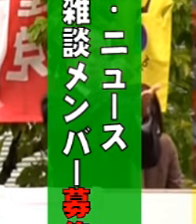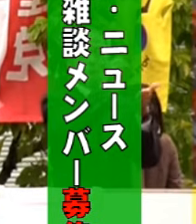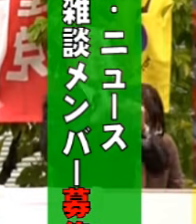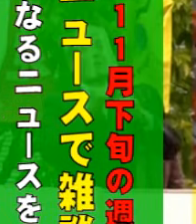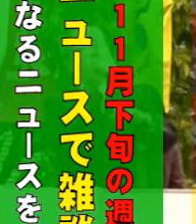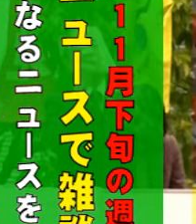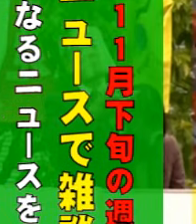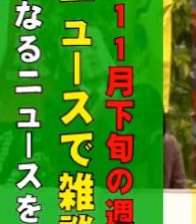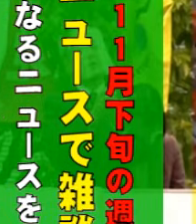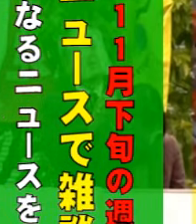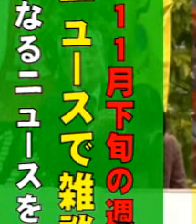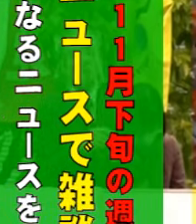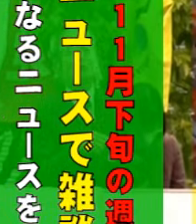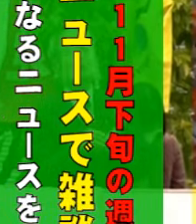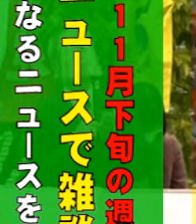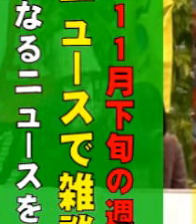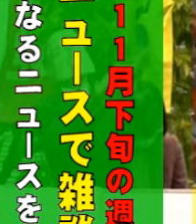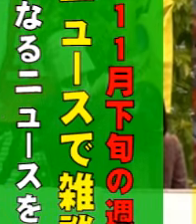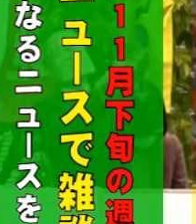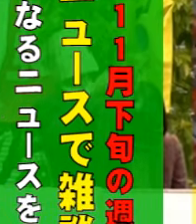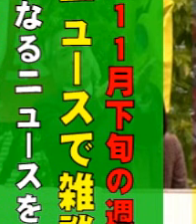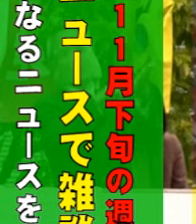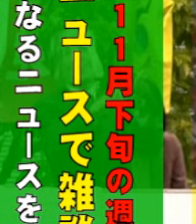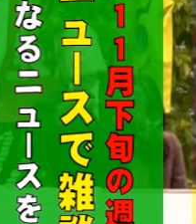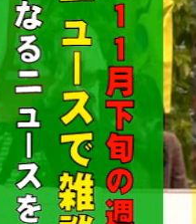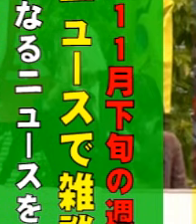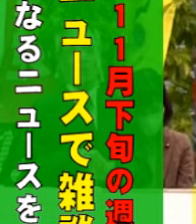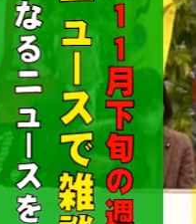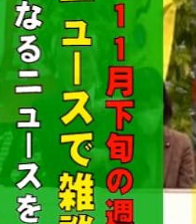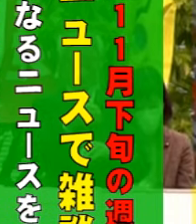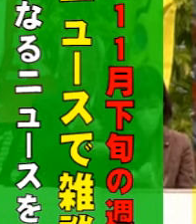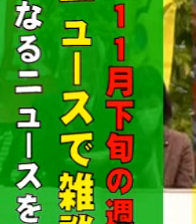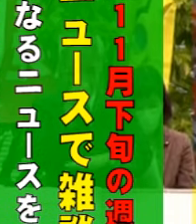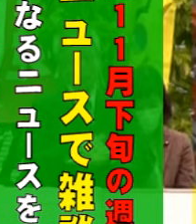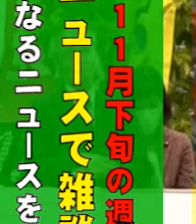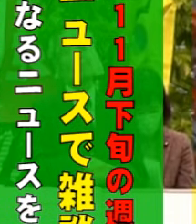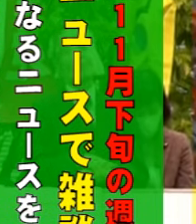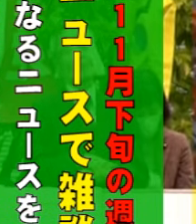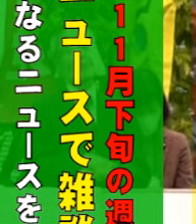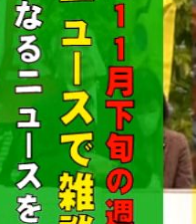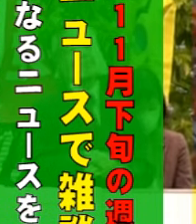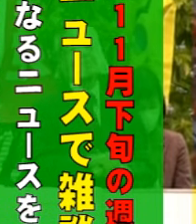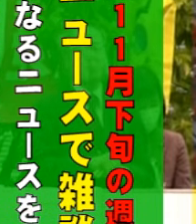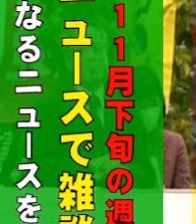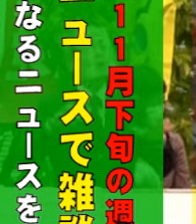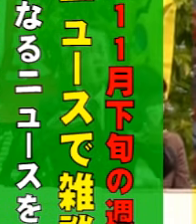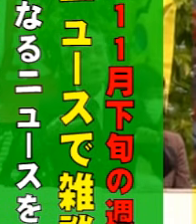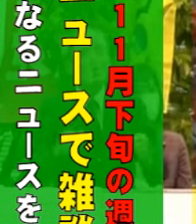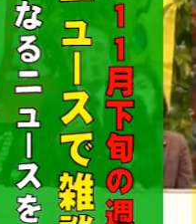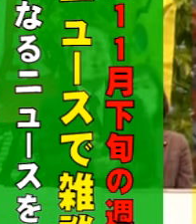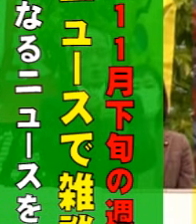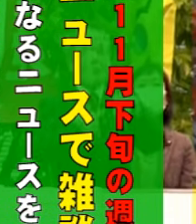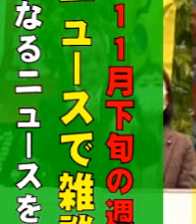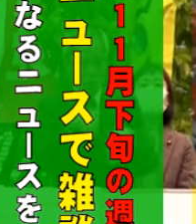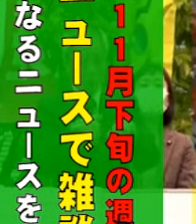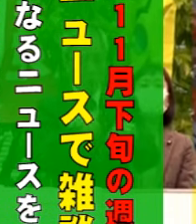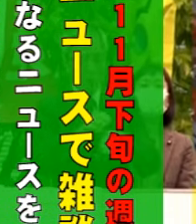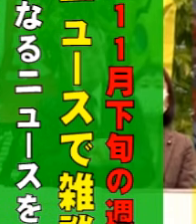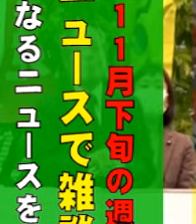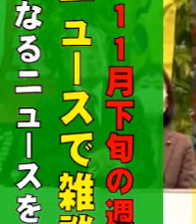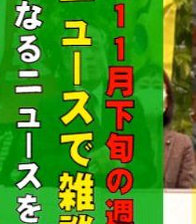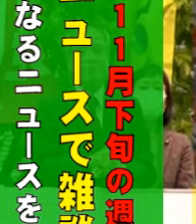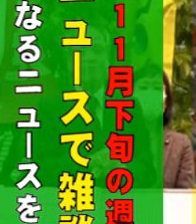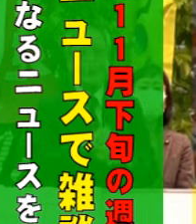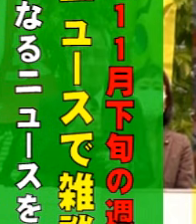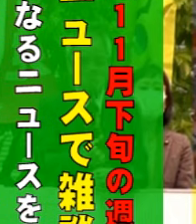かかわらず、ずっとこの国会を開こうとしませんでした。そしてぜひ今回の総選挙、争点はもう皆さんご